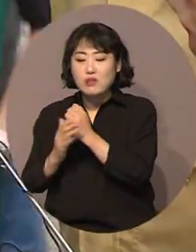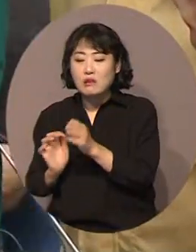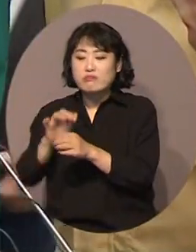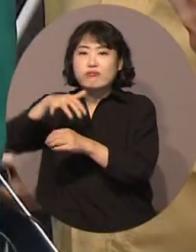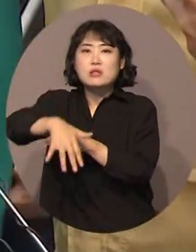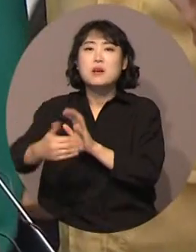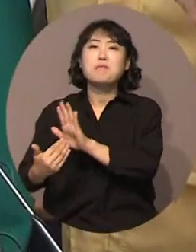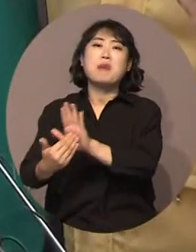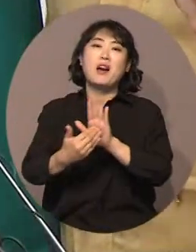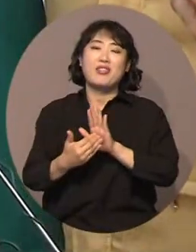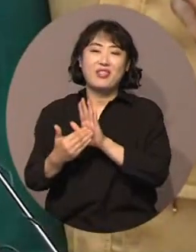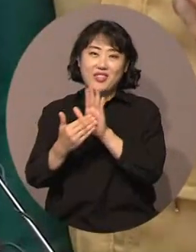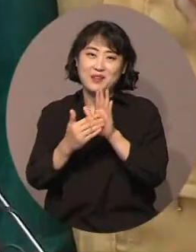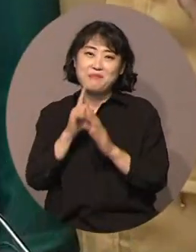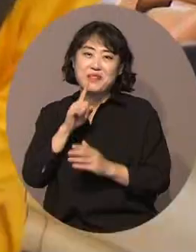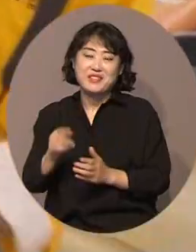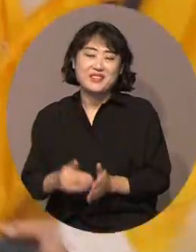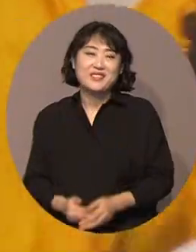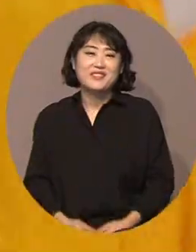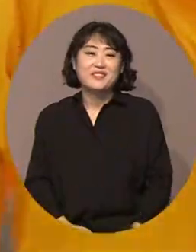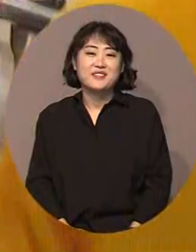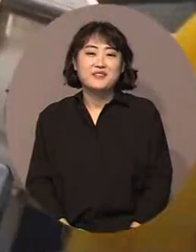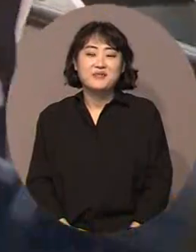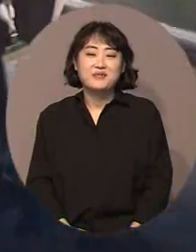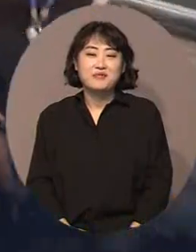대참사를 막았다는 겁니다